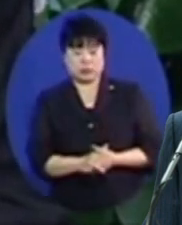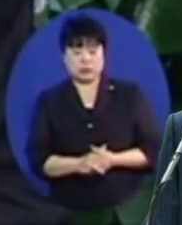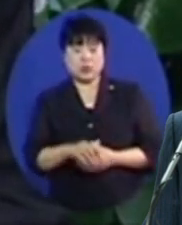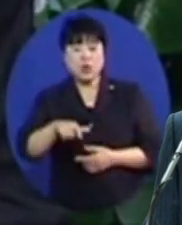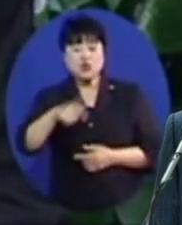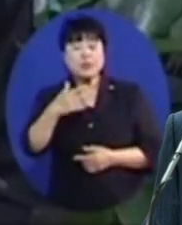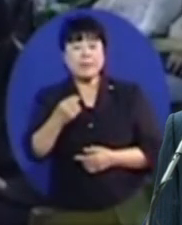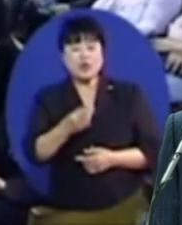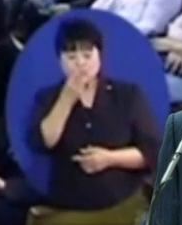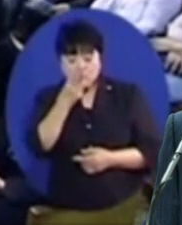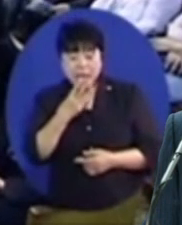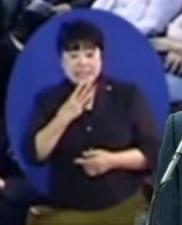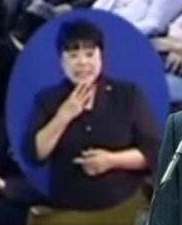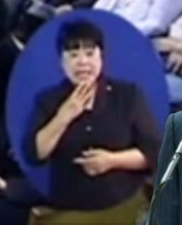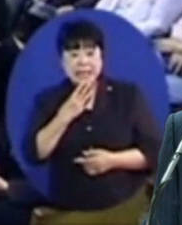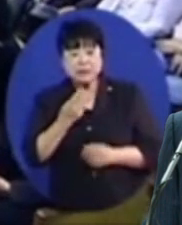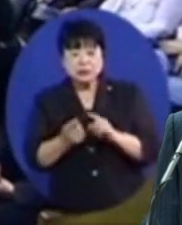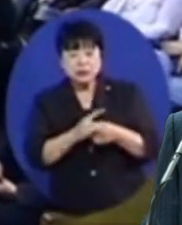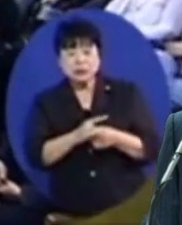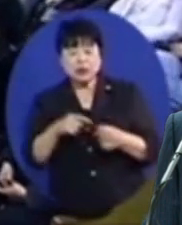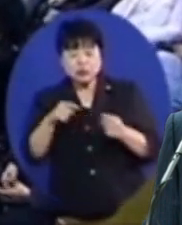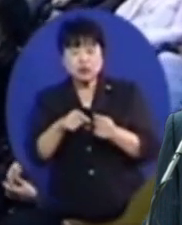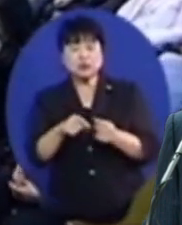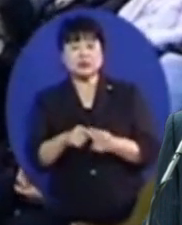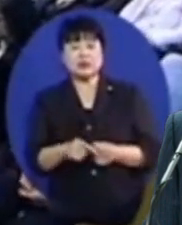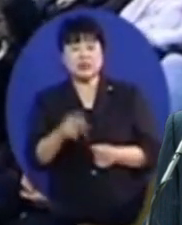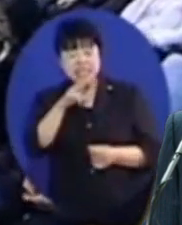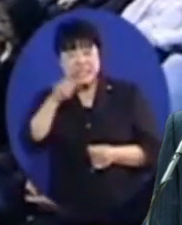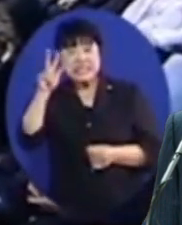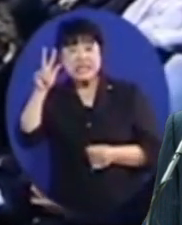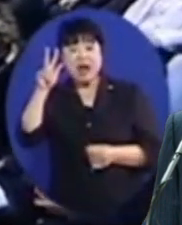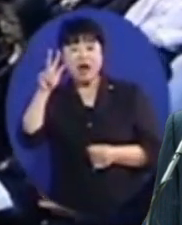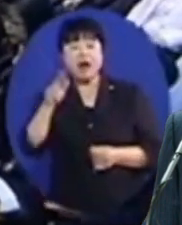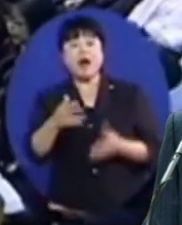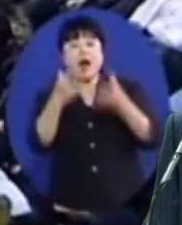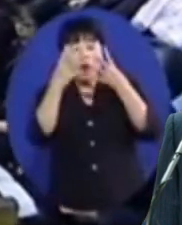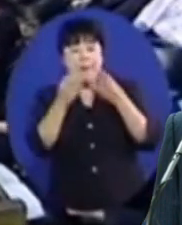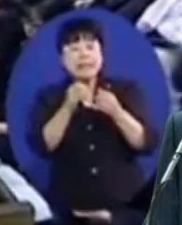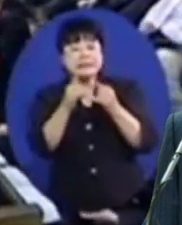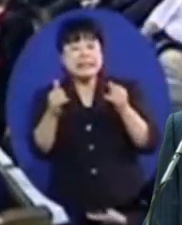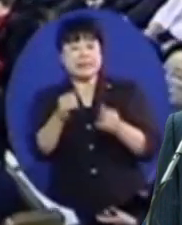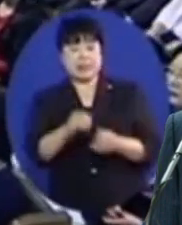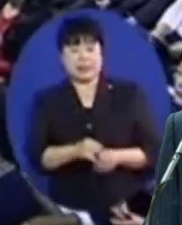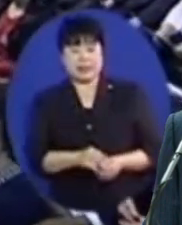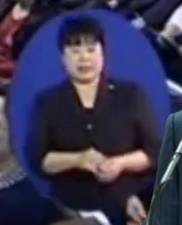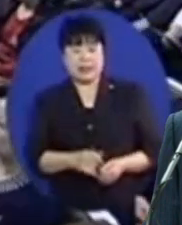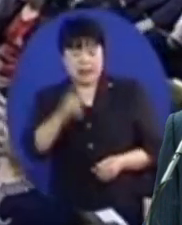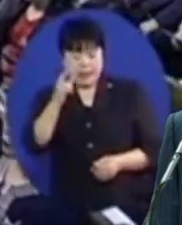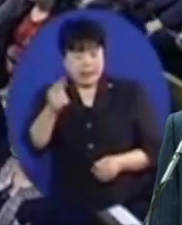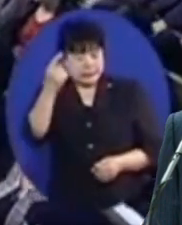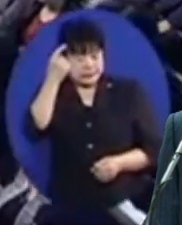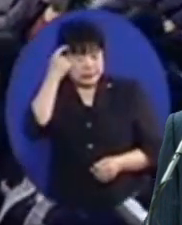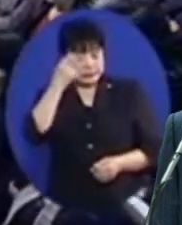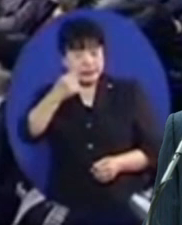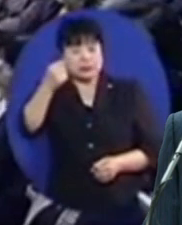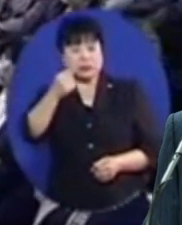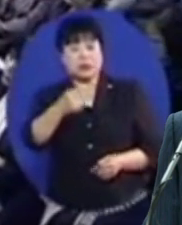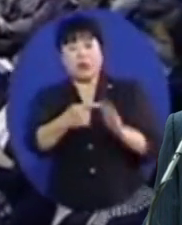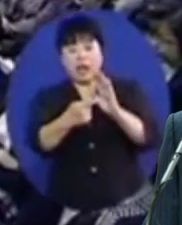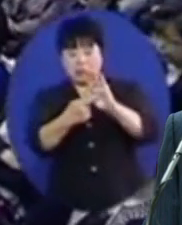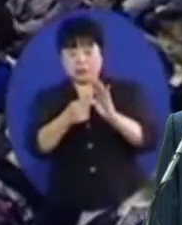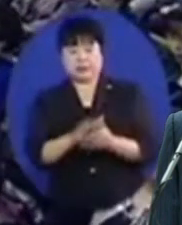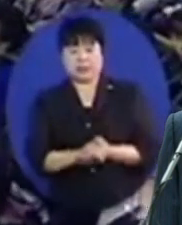600만 유대인과 수많은 동족을 죽음으로 몰아넣은 히틀러는 많은 사람들에게 강인한 정신력의 소유자로